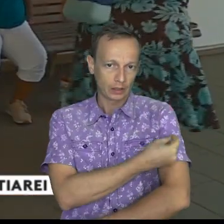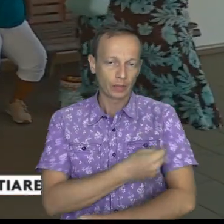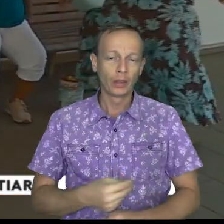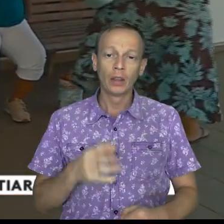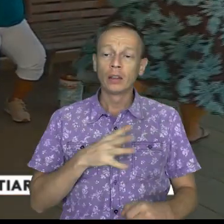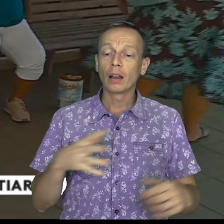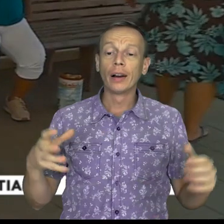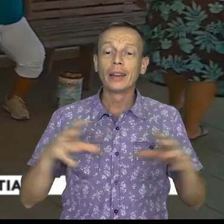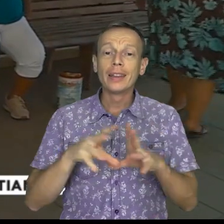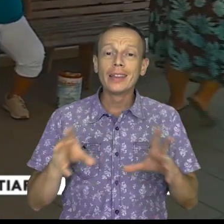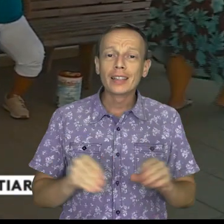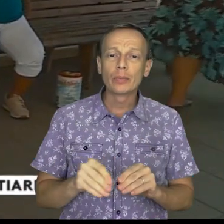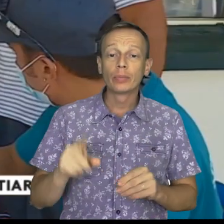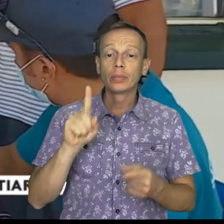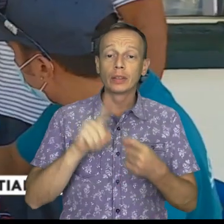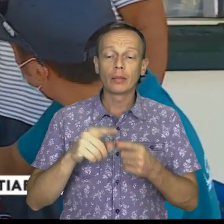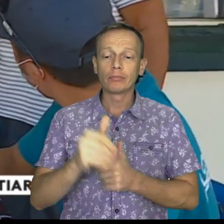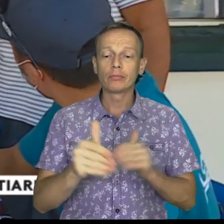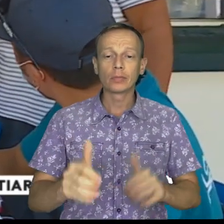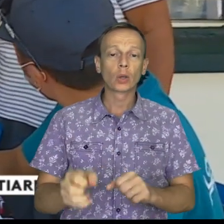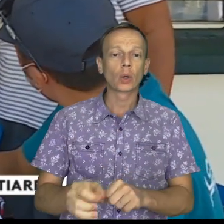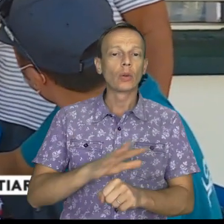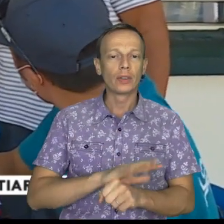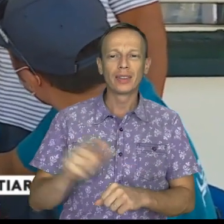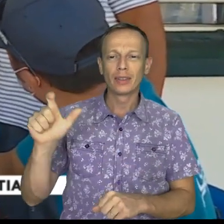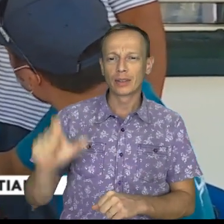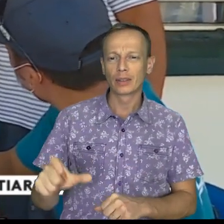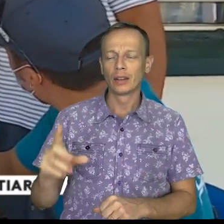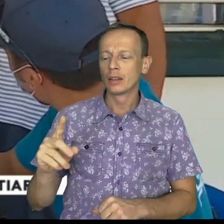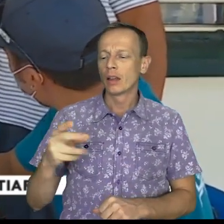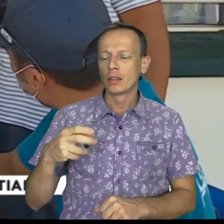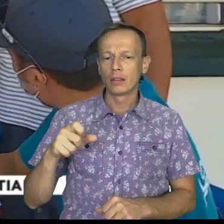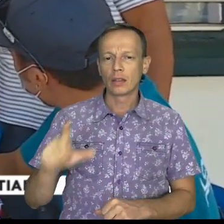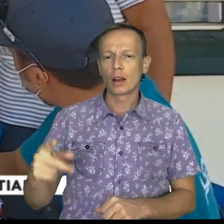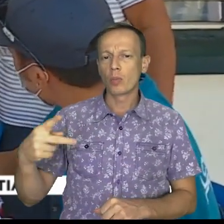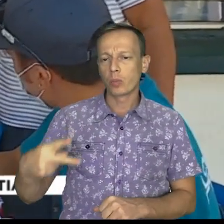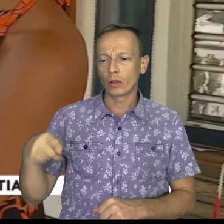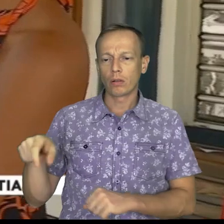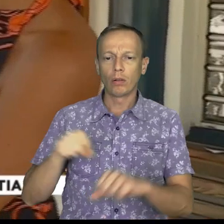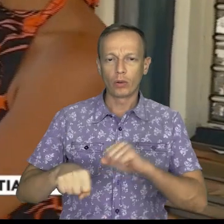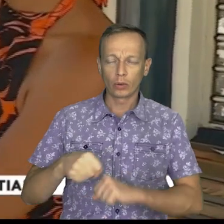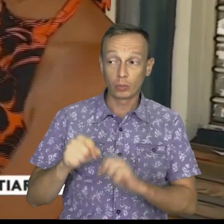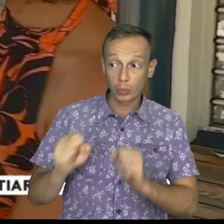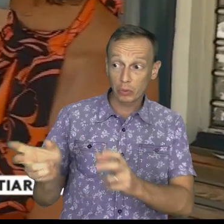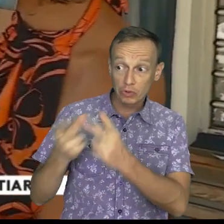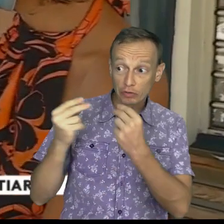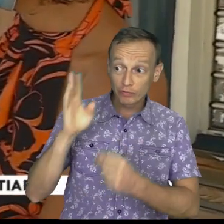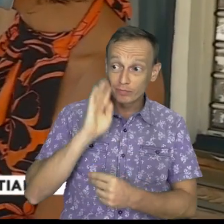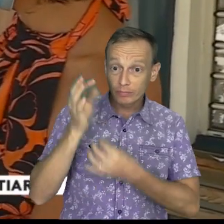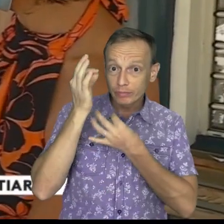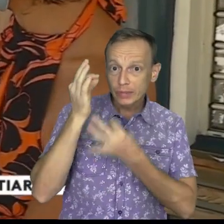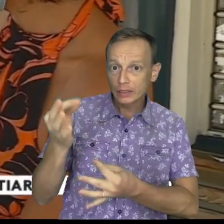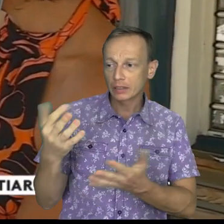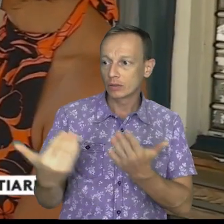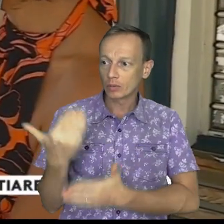et ils vont être gérés par l'équipe de la cellule Covid qui est orchestrée aujourd'hui par Daniel Pogna. Yorana Daniel. Yorana. Alors expliquez-nous de